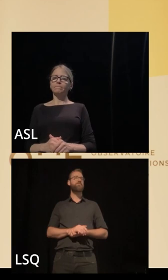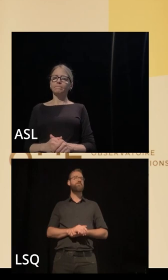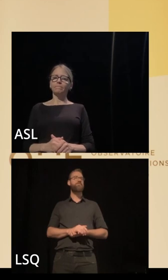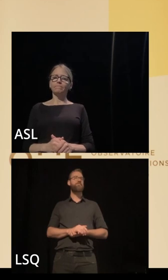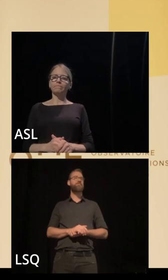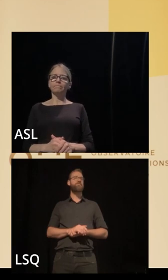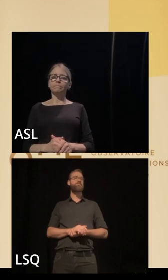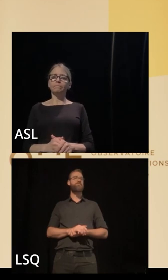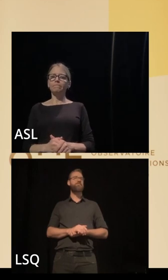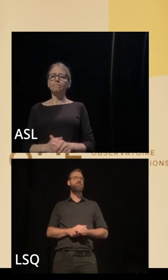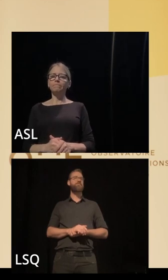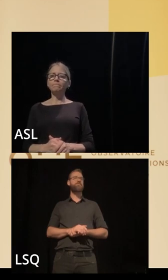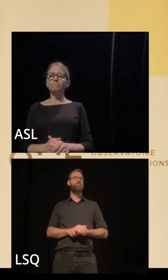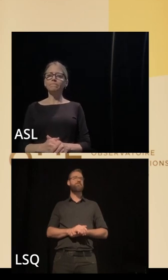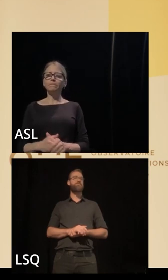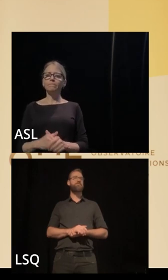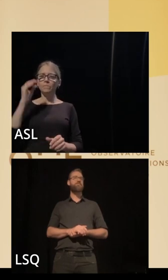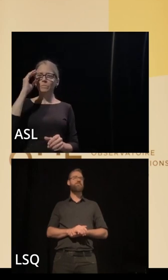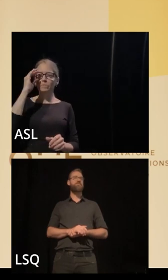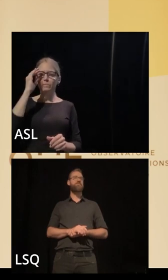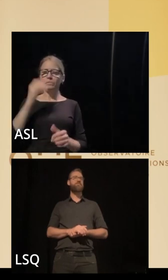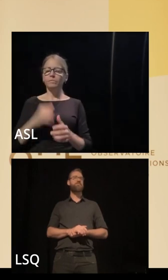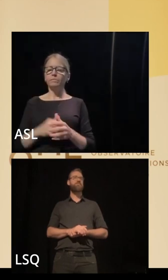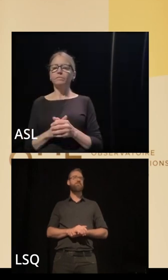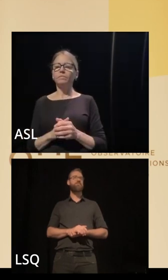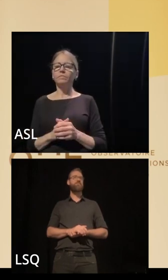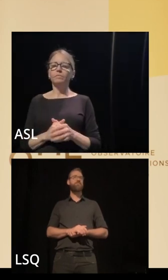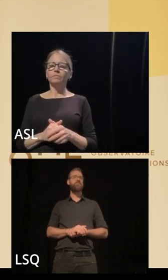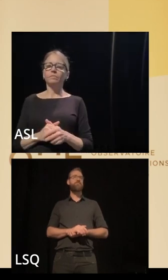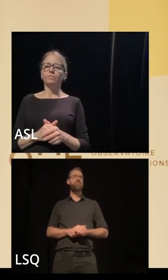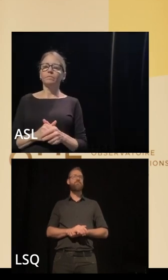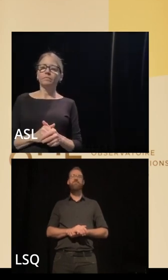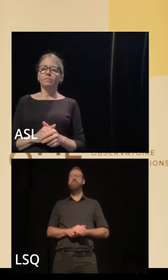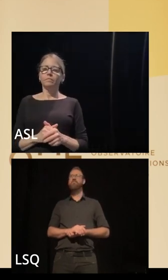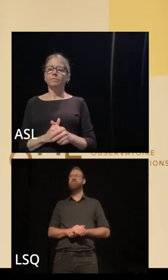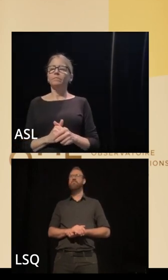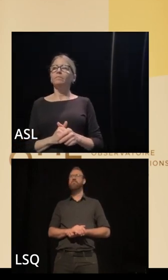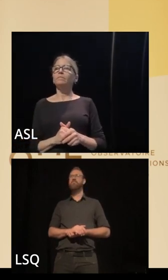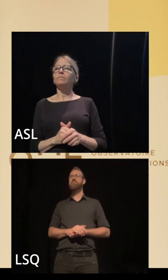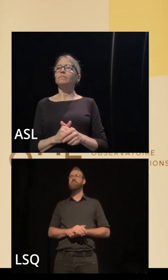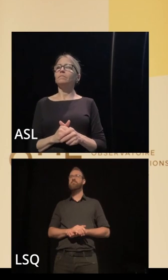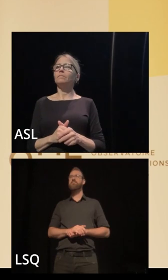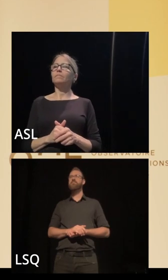La présentation commence ici. Non.